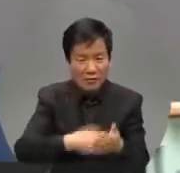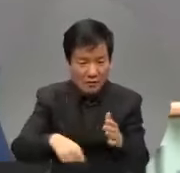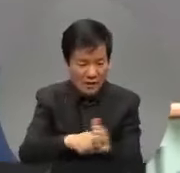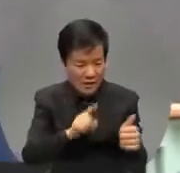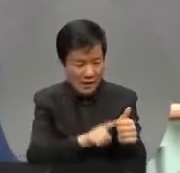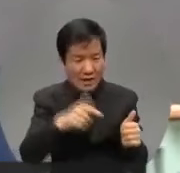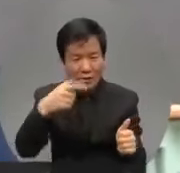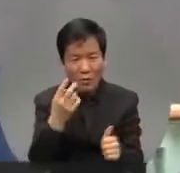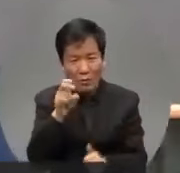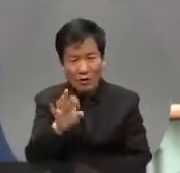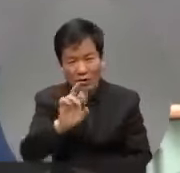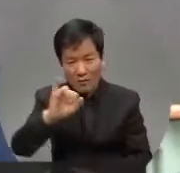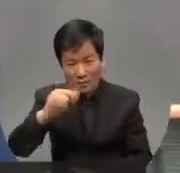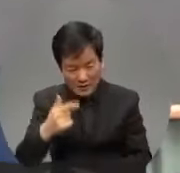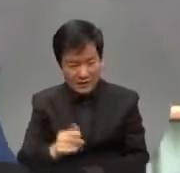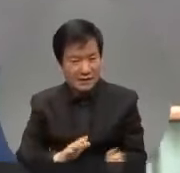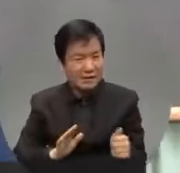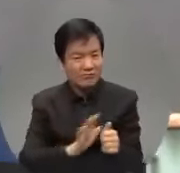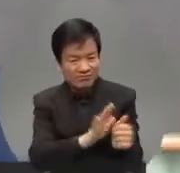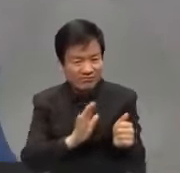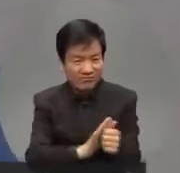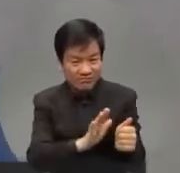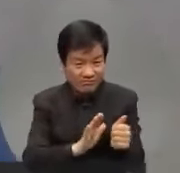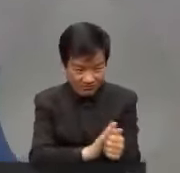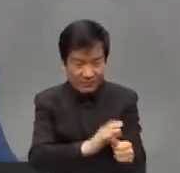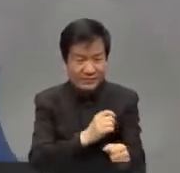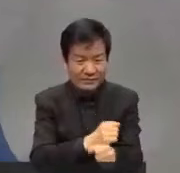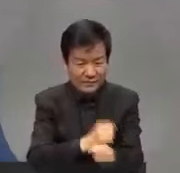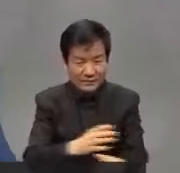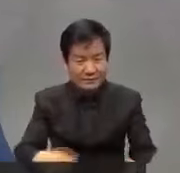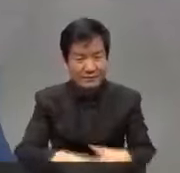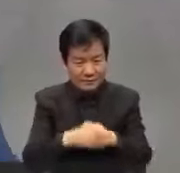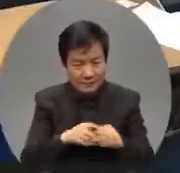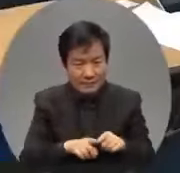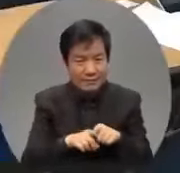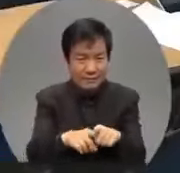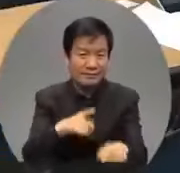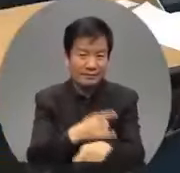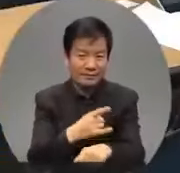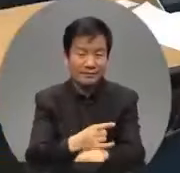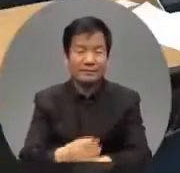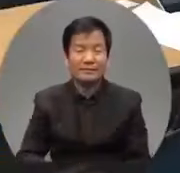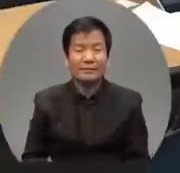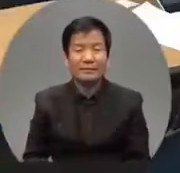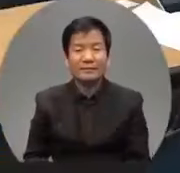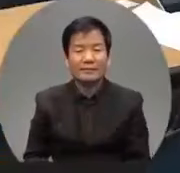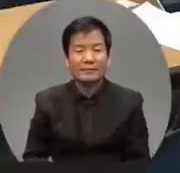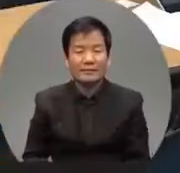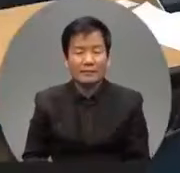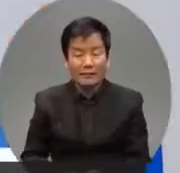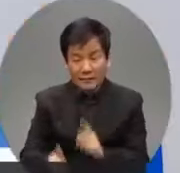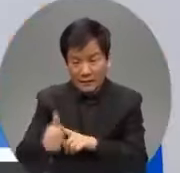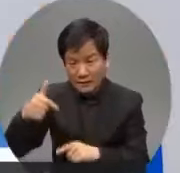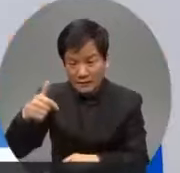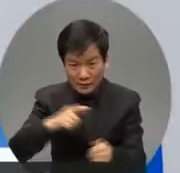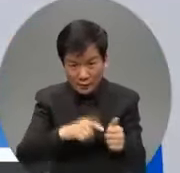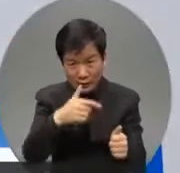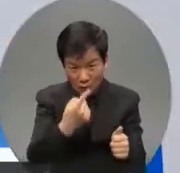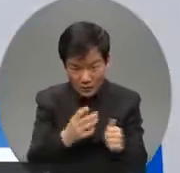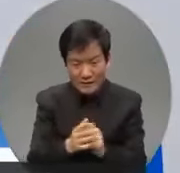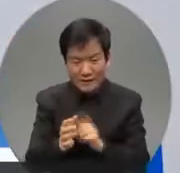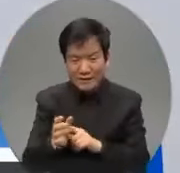후보와 함께 신의에 기반하여 손잡고 동행하겠습니다. 이에 대해 노 예비 후보의 경선